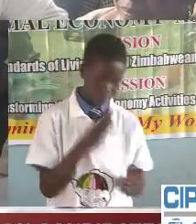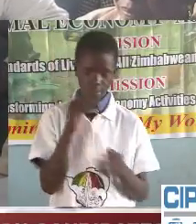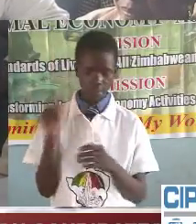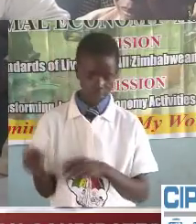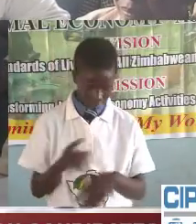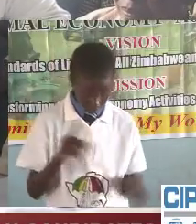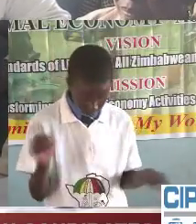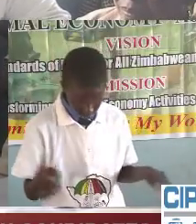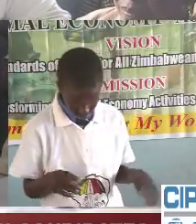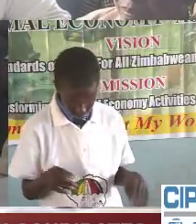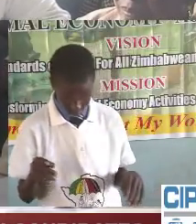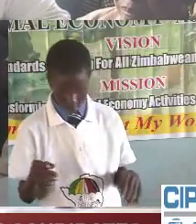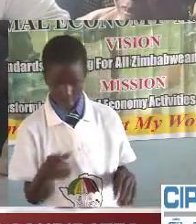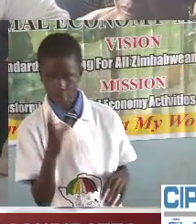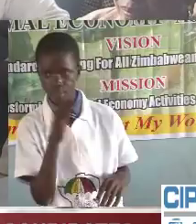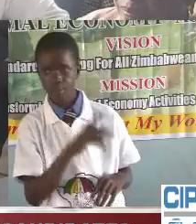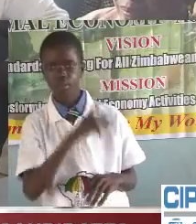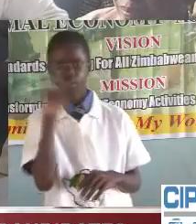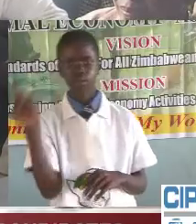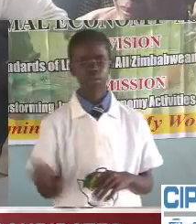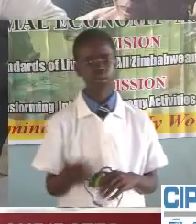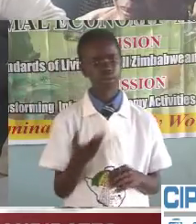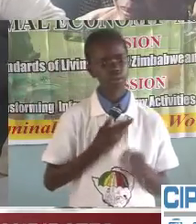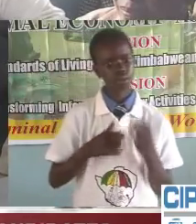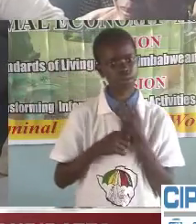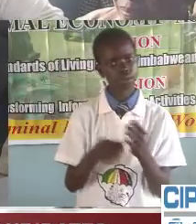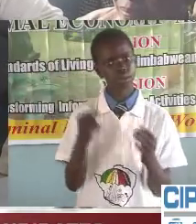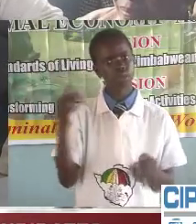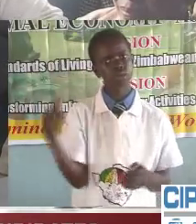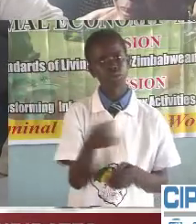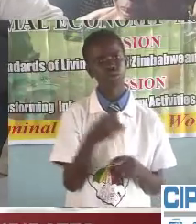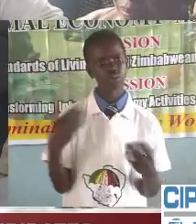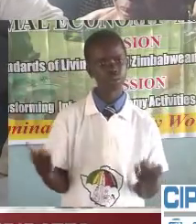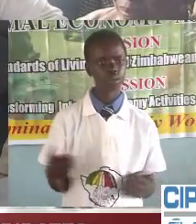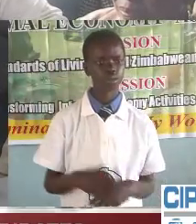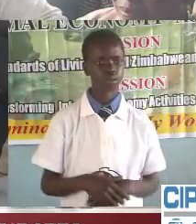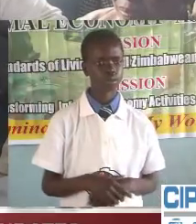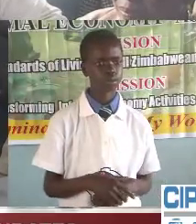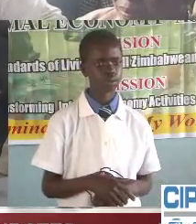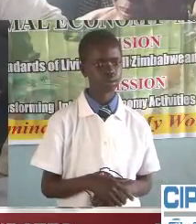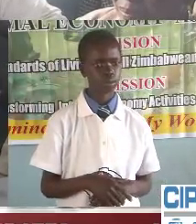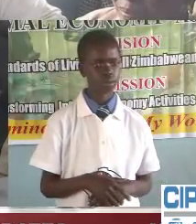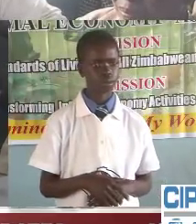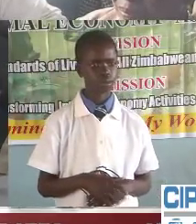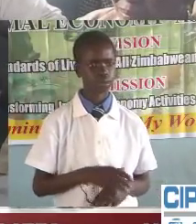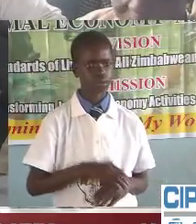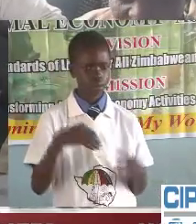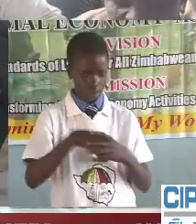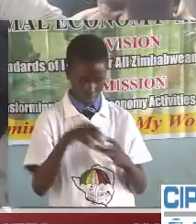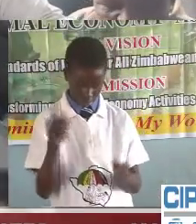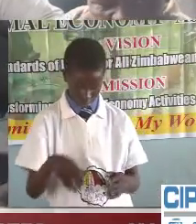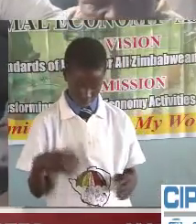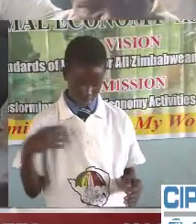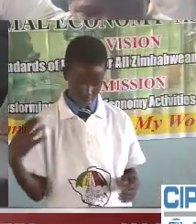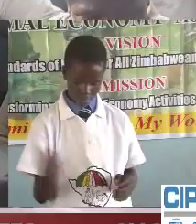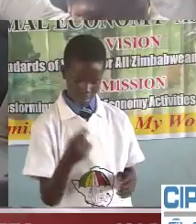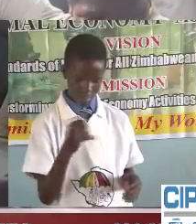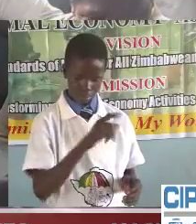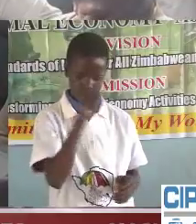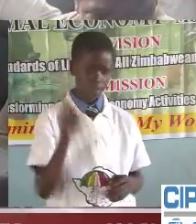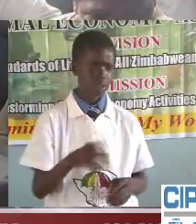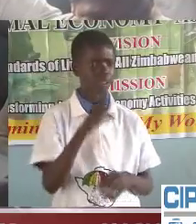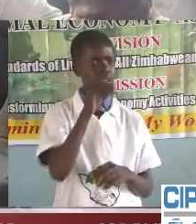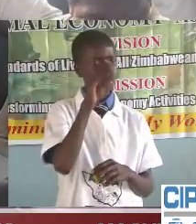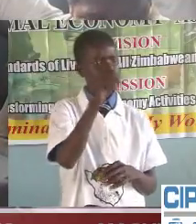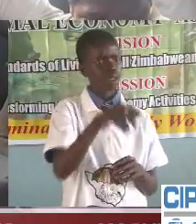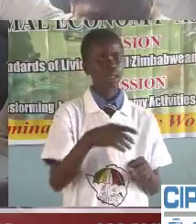tinokudai. Kotown clerk akandosvika akati ini mari hamuna. Vakabuda muno vakanga vasingorionawo mari. Saka handioni